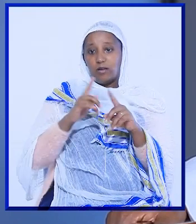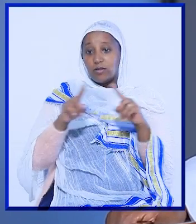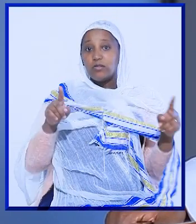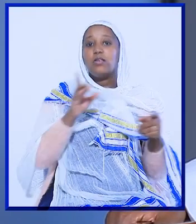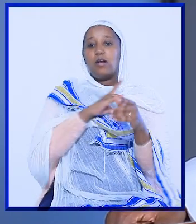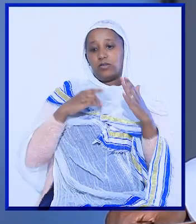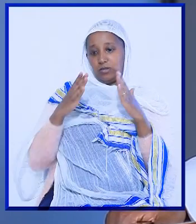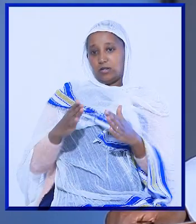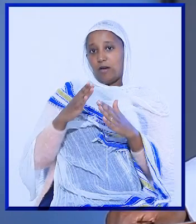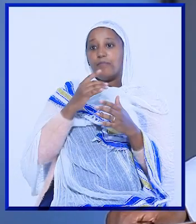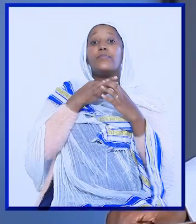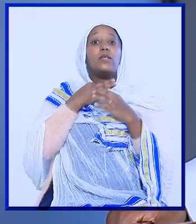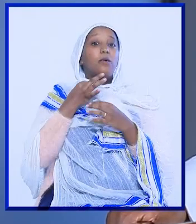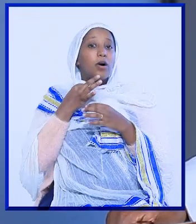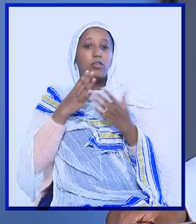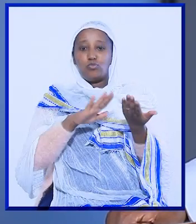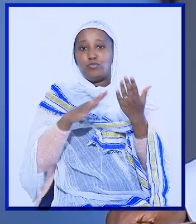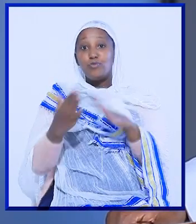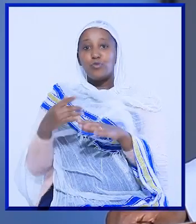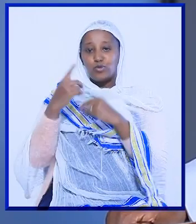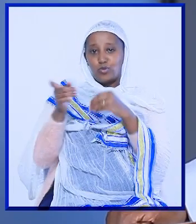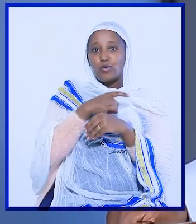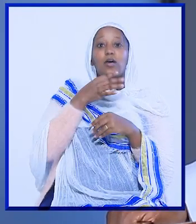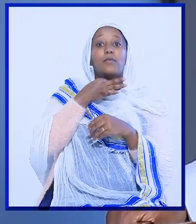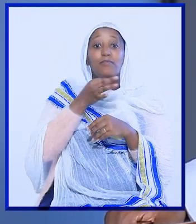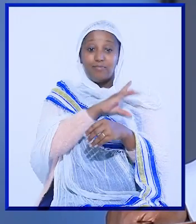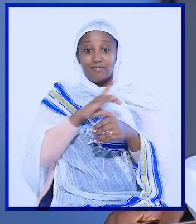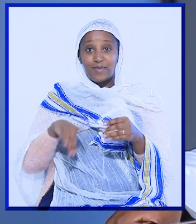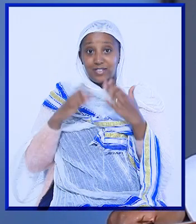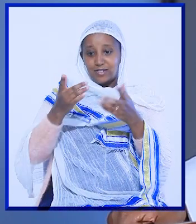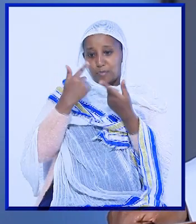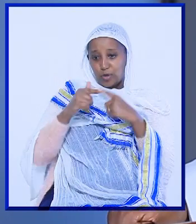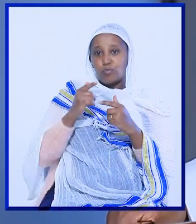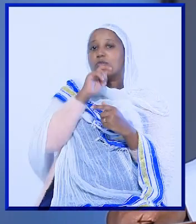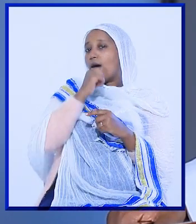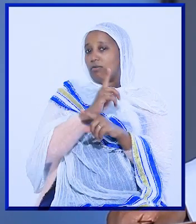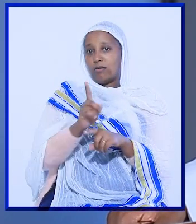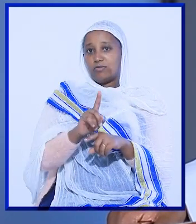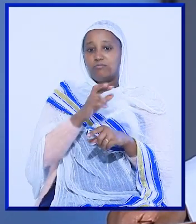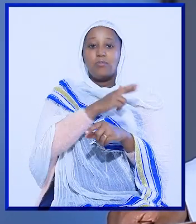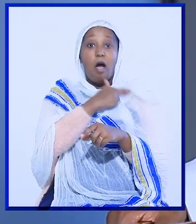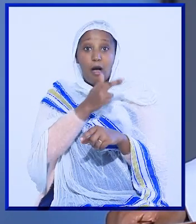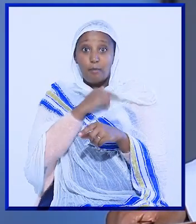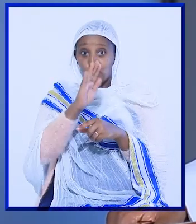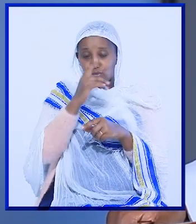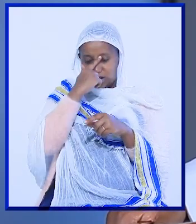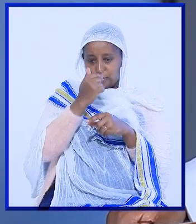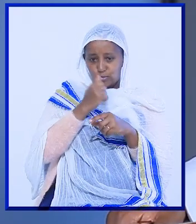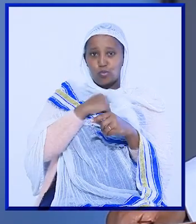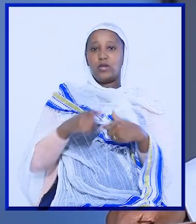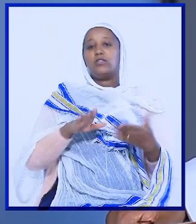በሰላም ይኖራል። ክርስቲያን ግን ለክርስትናው ለማይተቡ የሚሞት ስለሆነ በክርስትናው የሚመጡበትን የሚታገስ